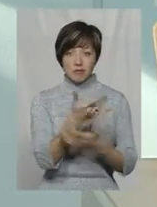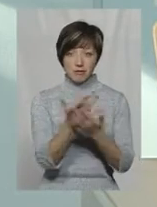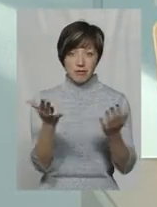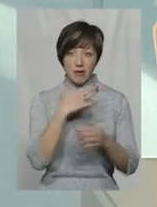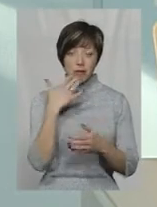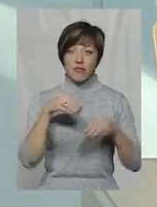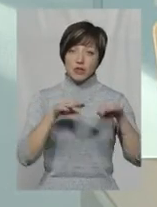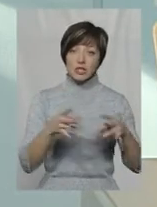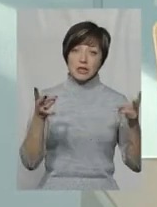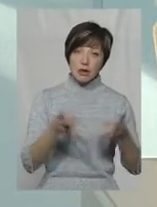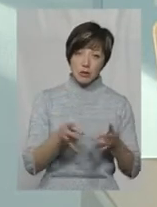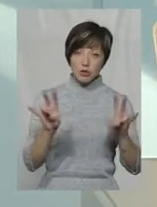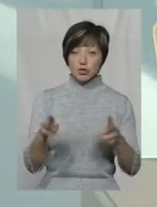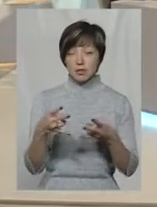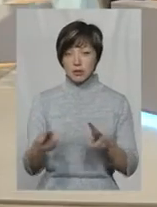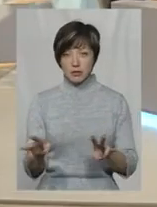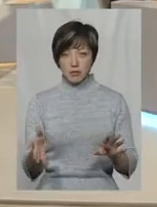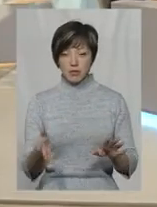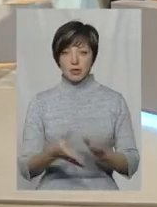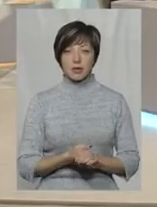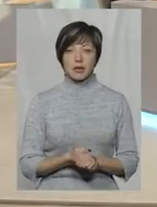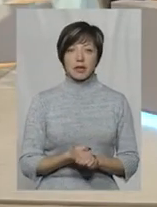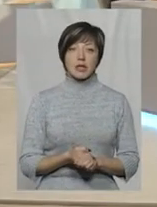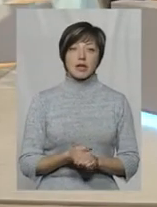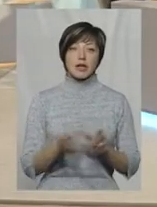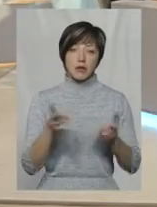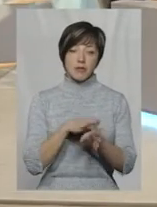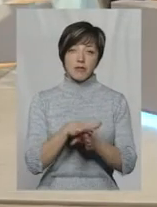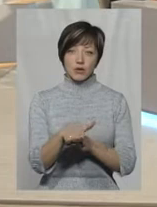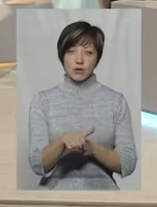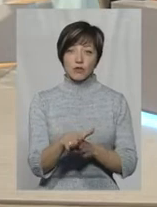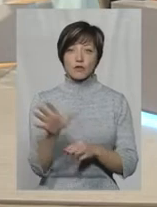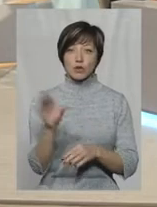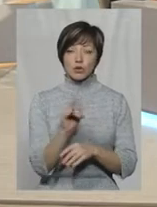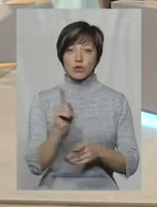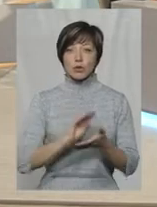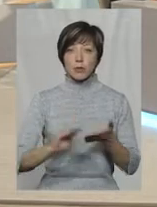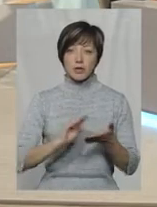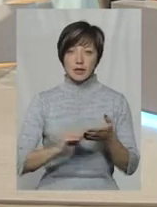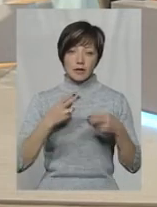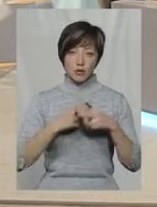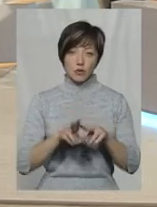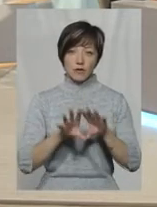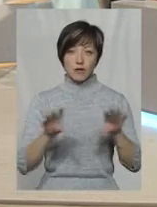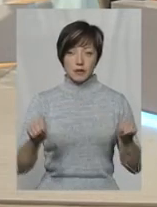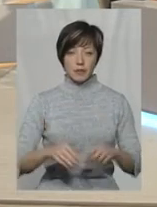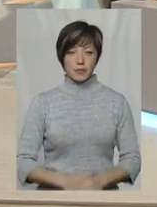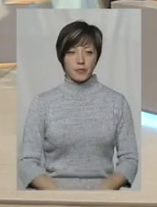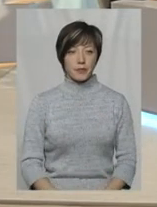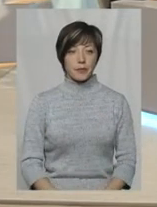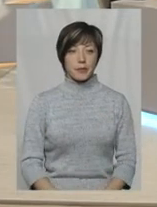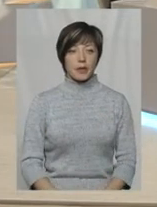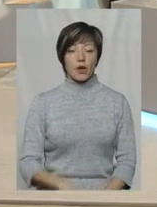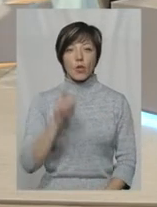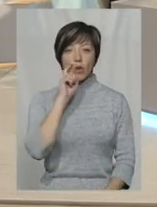Головне вирішити, треба чи щеплюватися, і треба притримуватися всього того, що написано в інструкції. От і все.